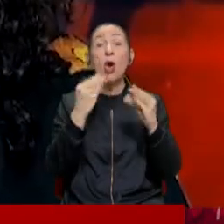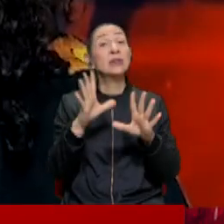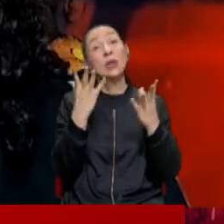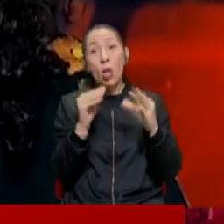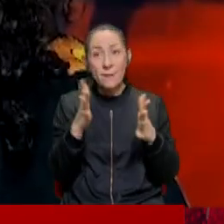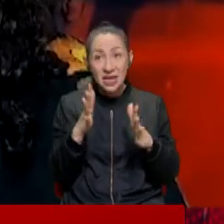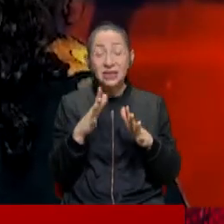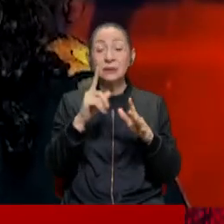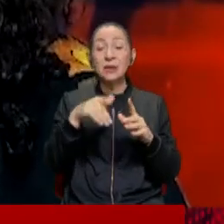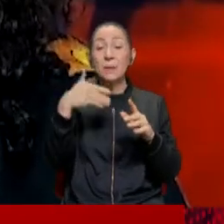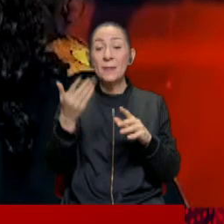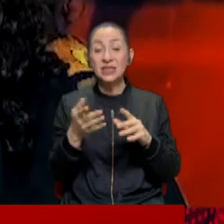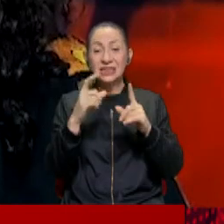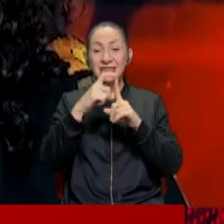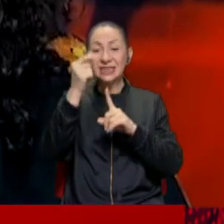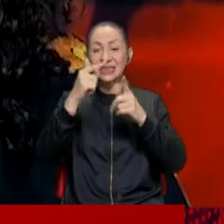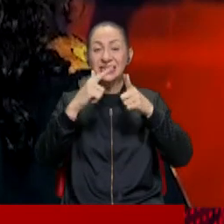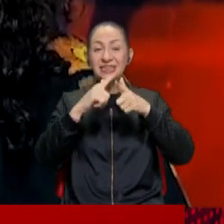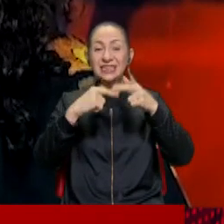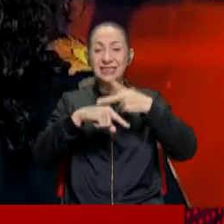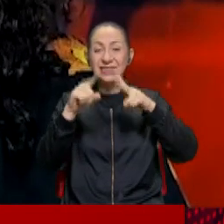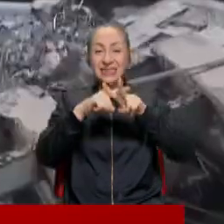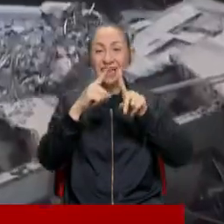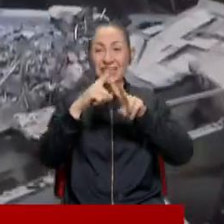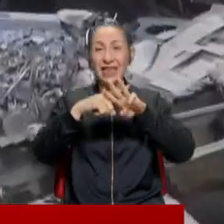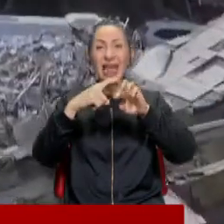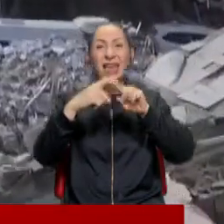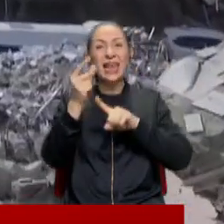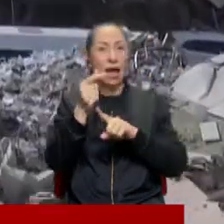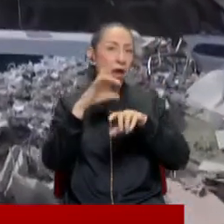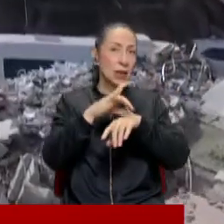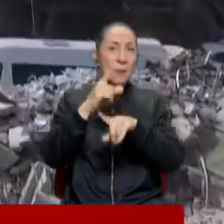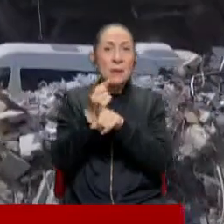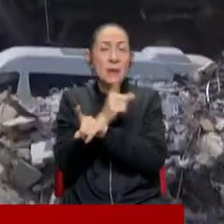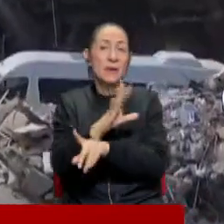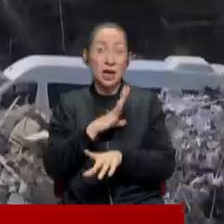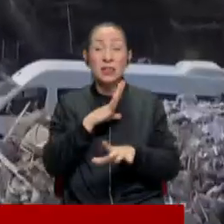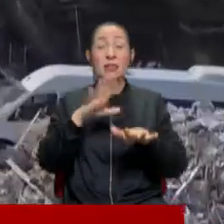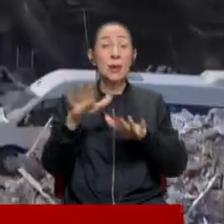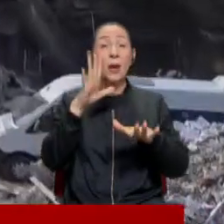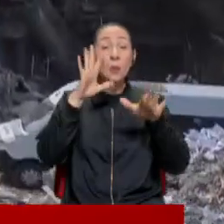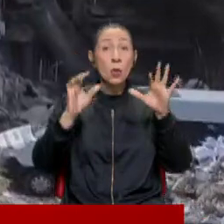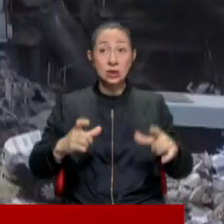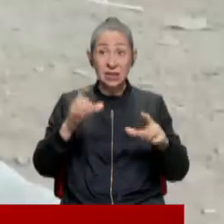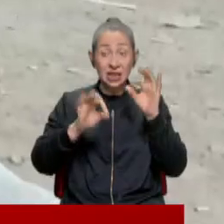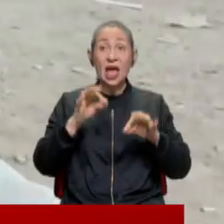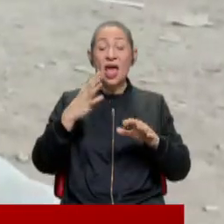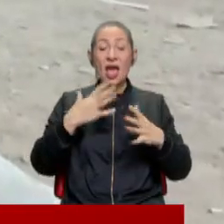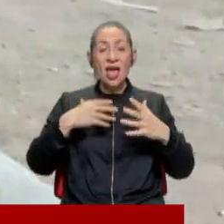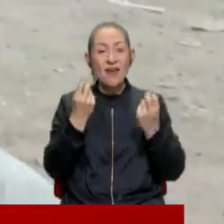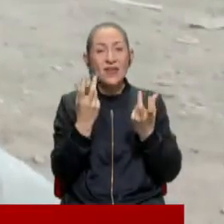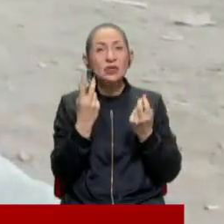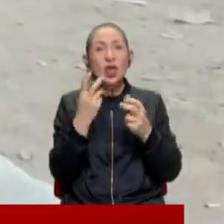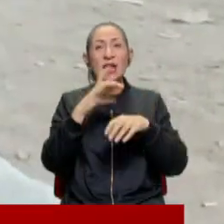olabilir bir başkası dizanteri ve tifo gibi hastalıklar deprem bölgesinde incelemelerde bulunduğu enfeksiyon Hastalıkları